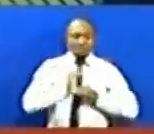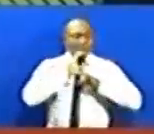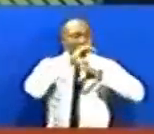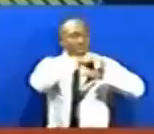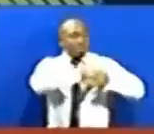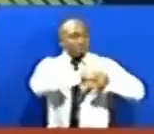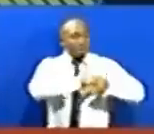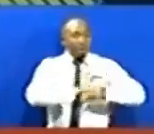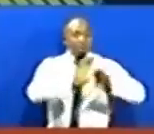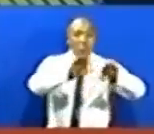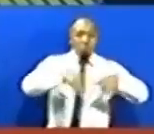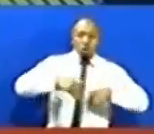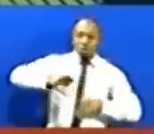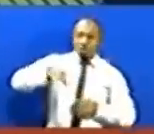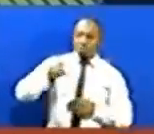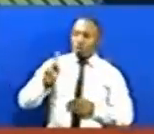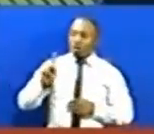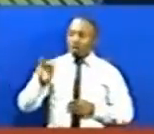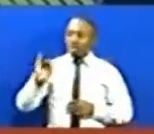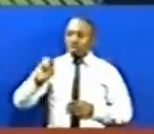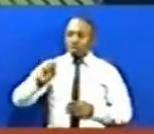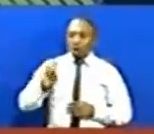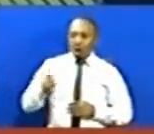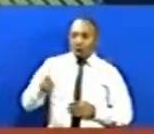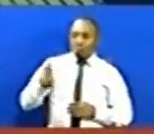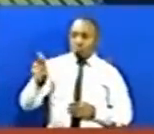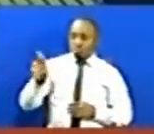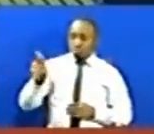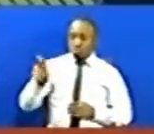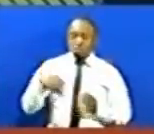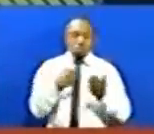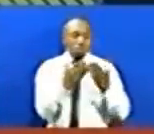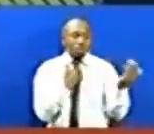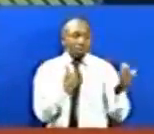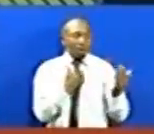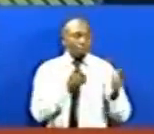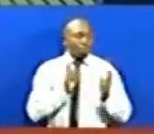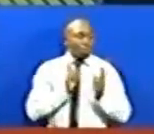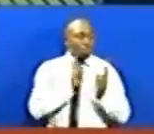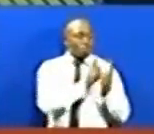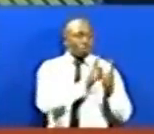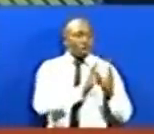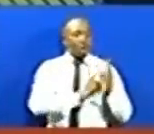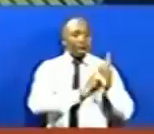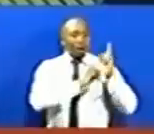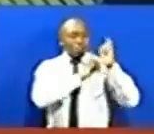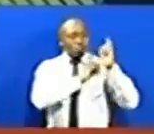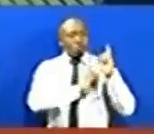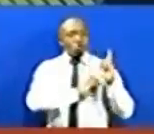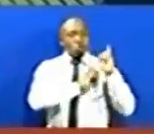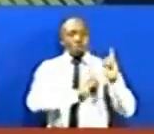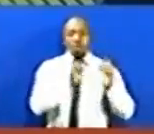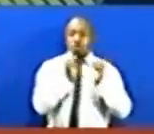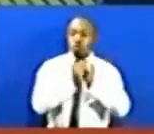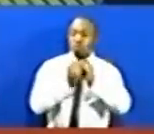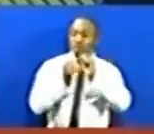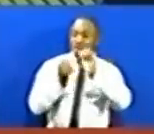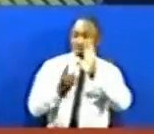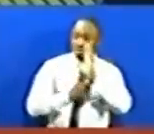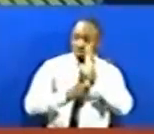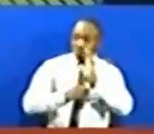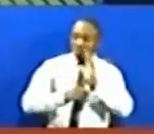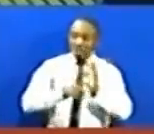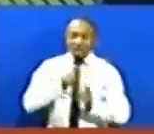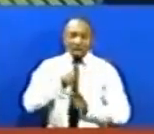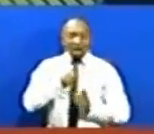humo linamshikilia mbunge wa jimbo la Kishapu Suleiman Nchambi kwa tuhuma za kukutwa na bunduki 16,